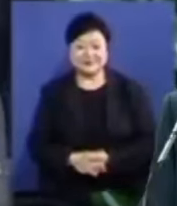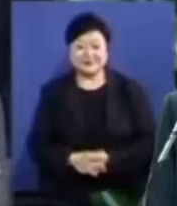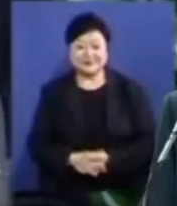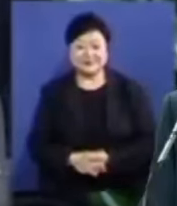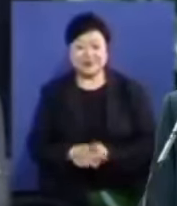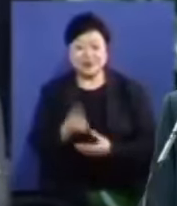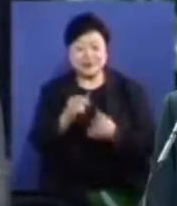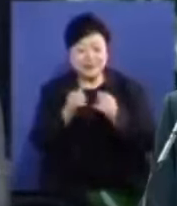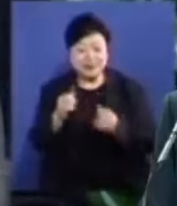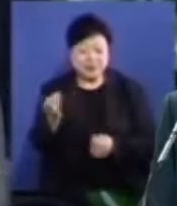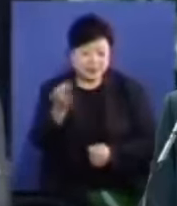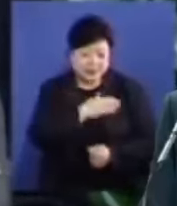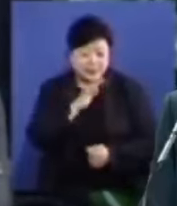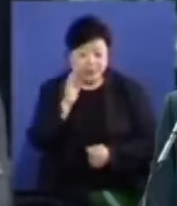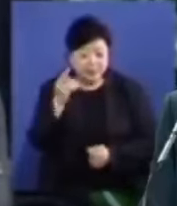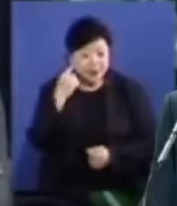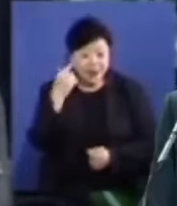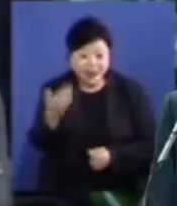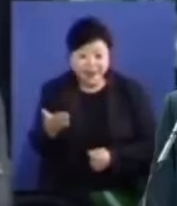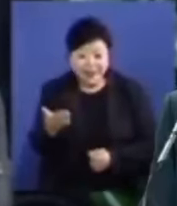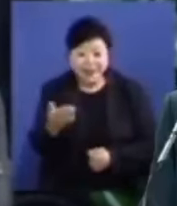어떠한 사람이 잘 사는 사람입니까?